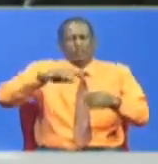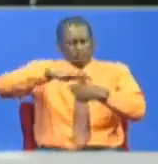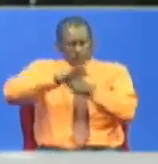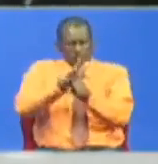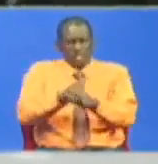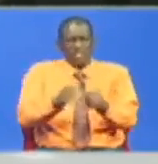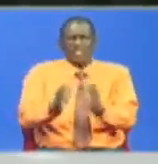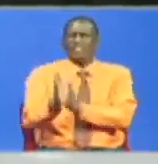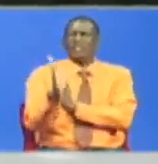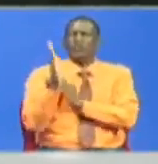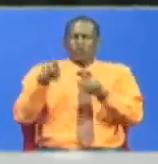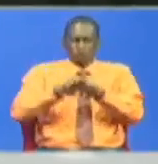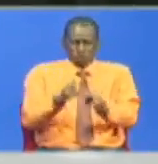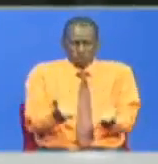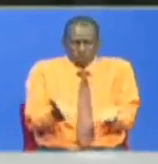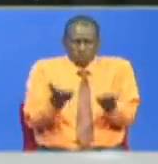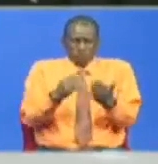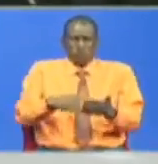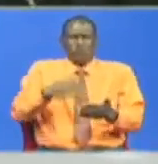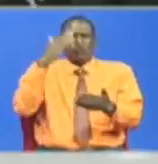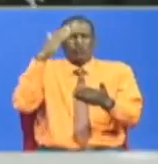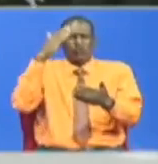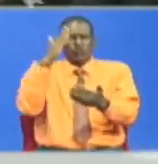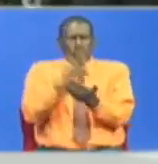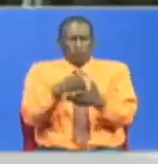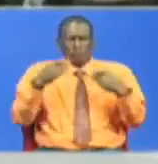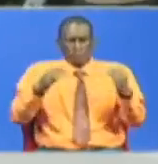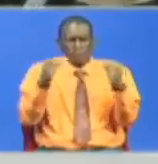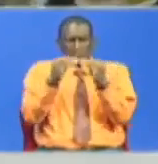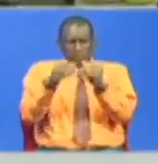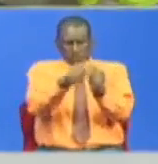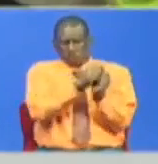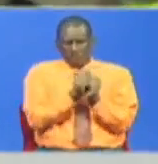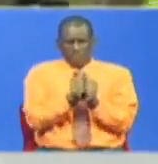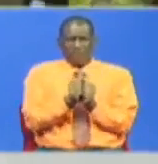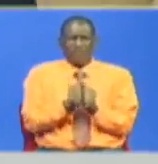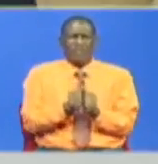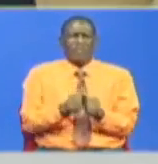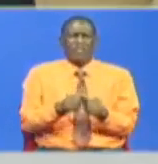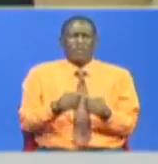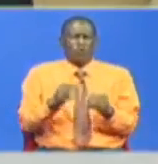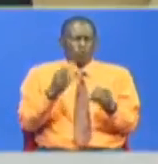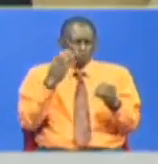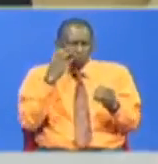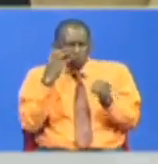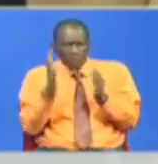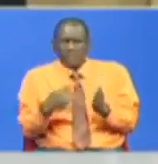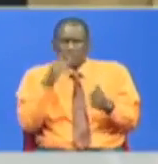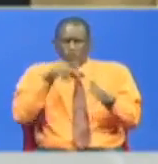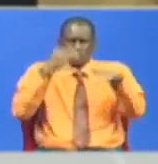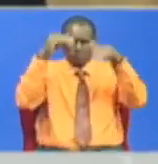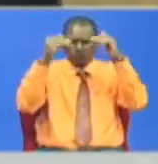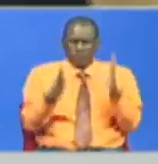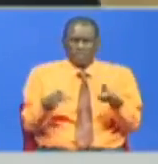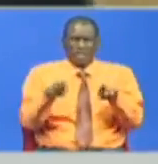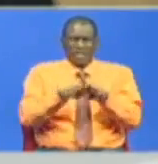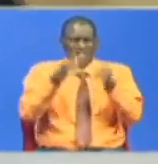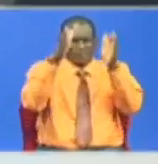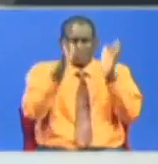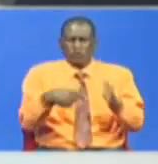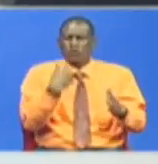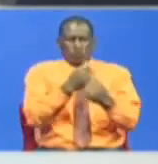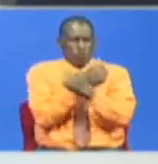usalama uliimarishwa ili kuwazuia watu kukusanyika. Waombolezaji walimtaja profesa kama mtu